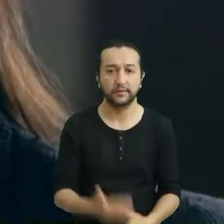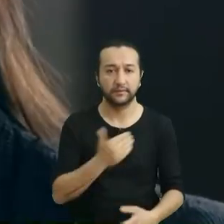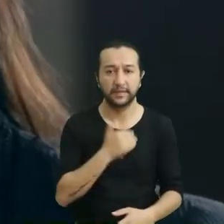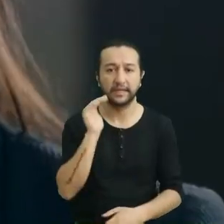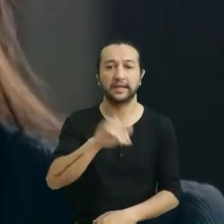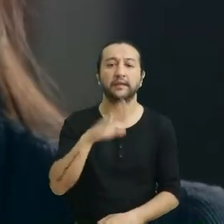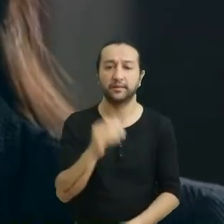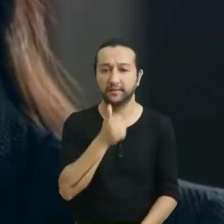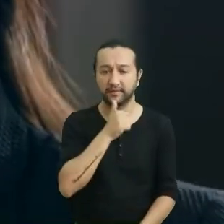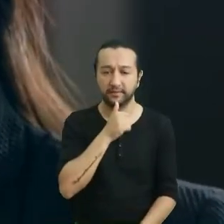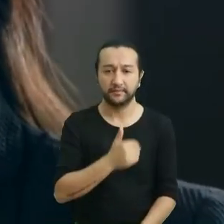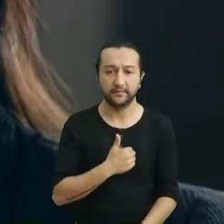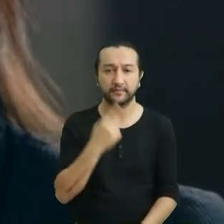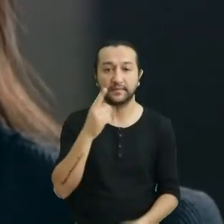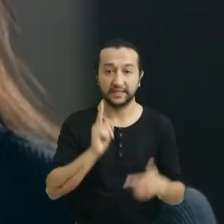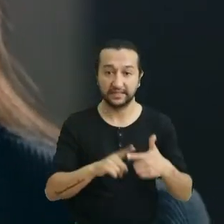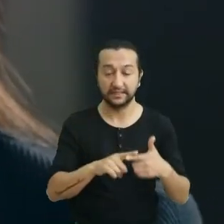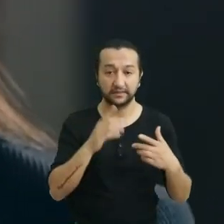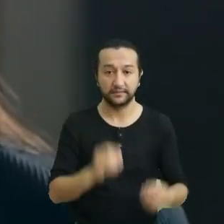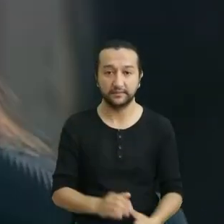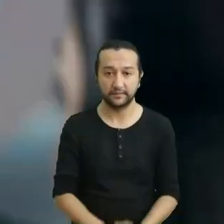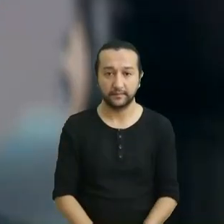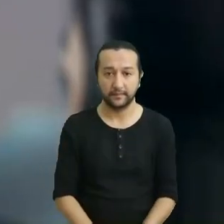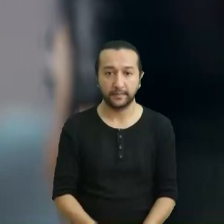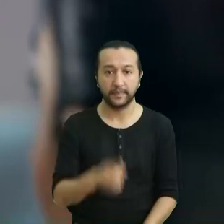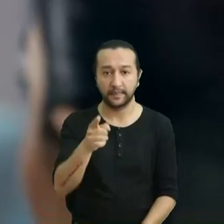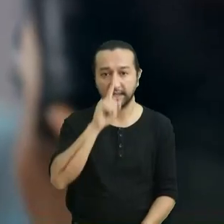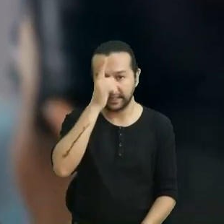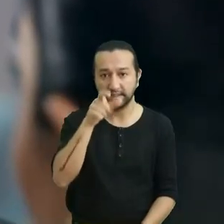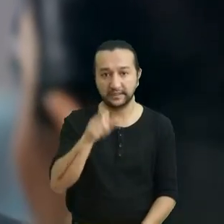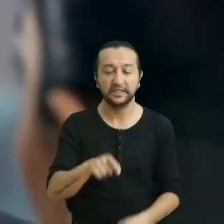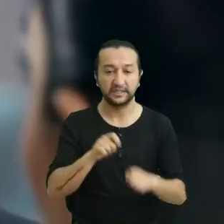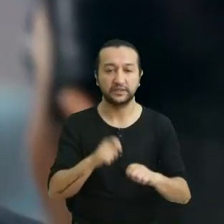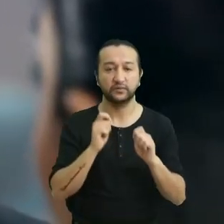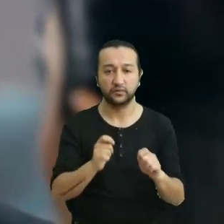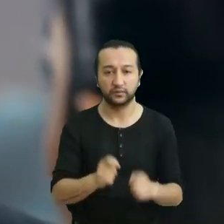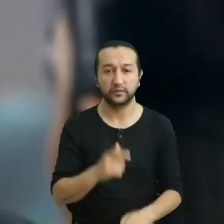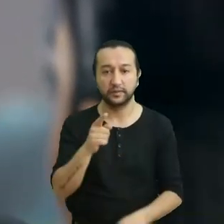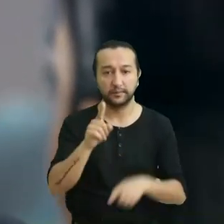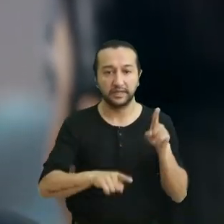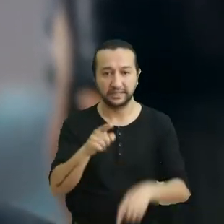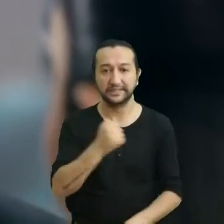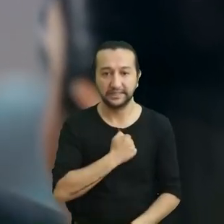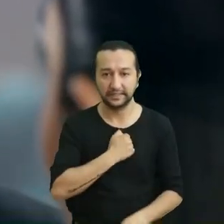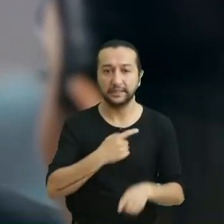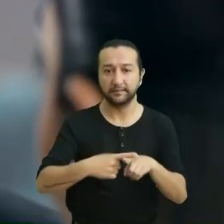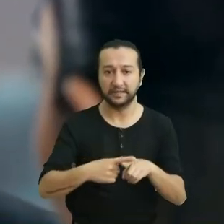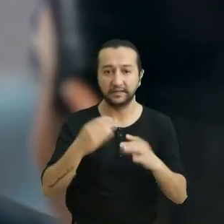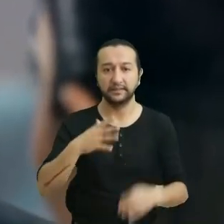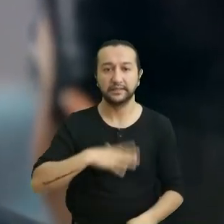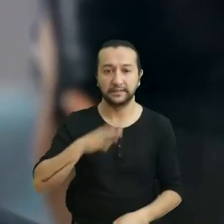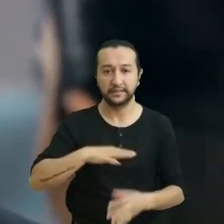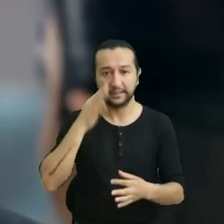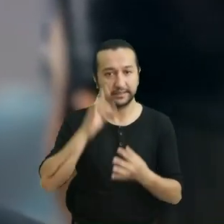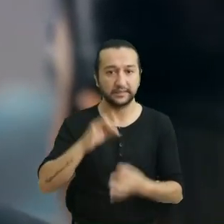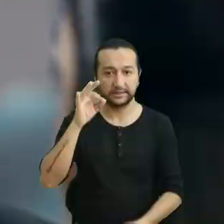Ben gelmeyeyim efendim. İkincisi, yalnızlık zordur. Bazen sıkıntılarını paylaşmak ister